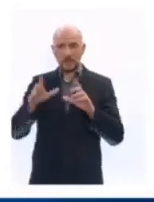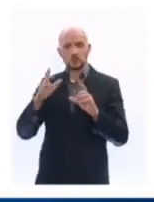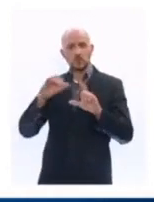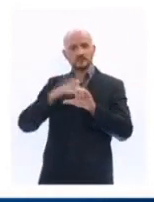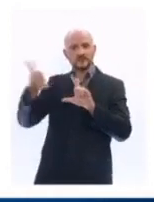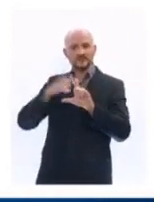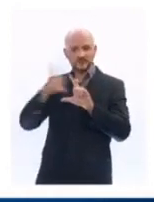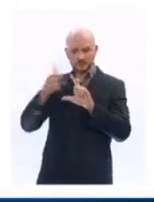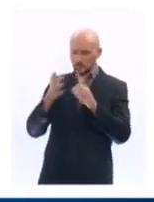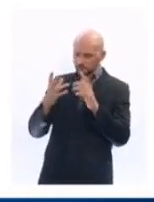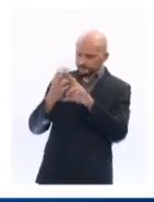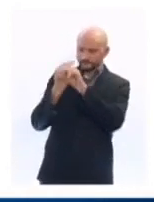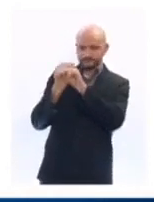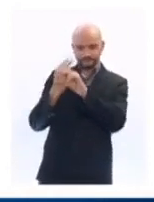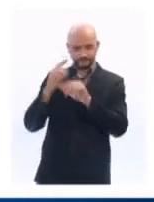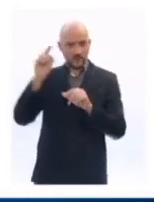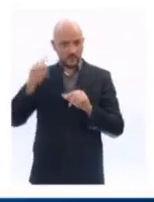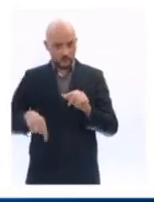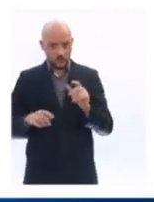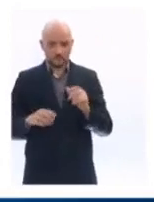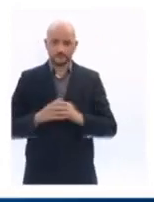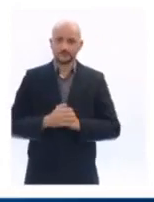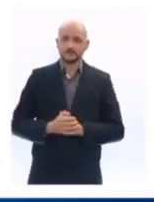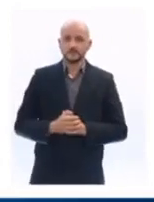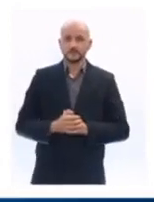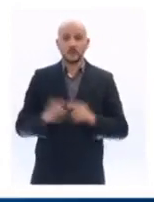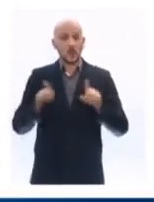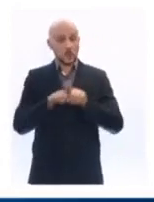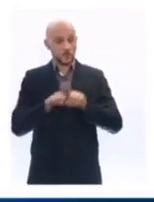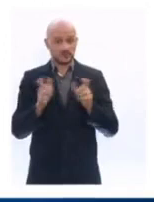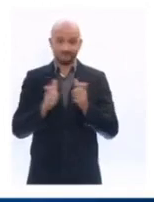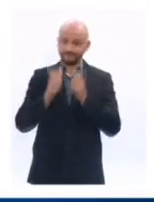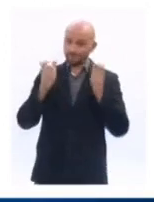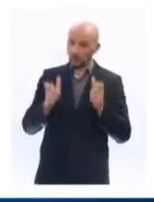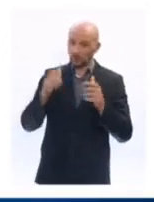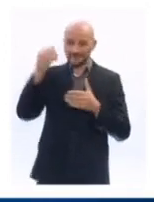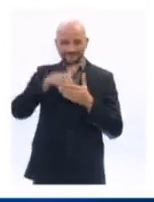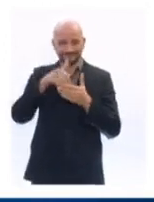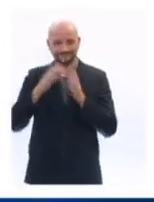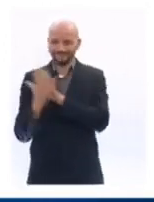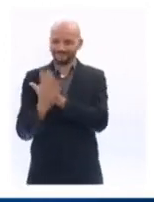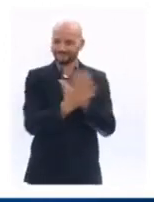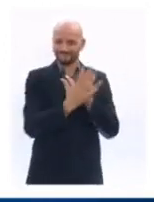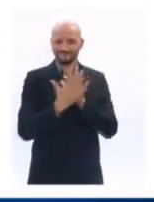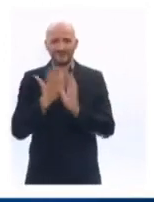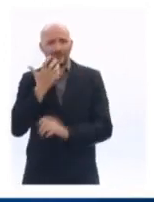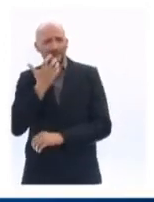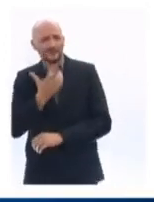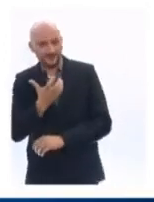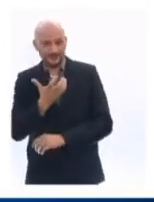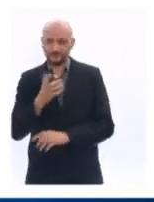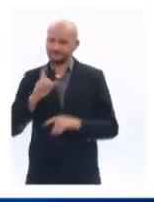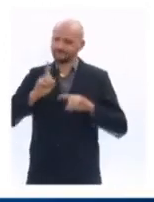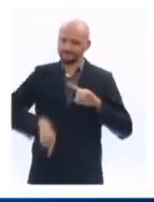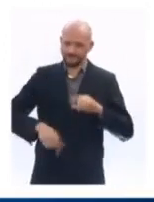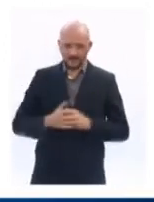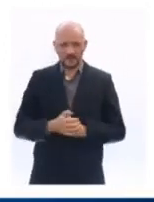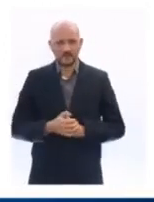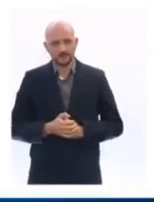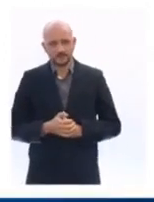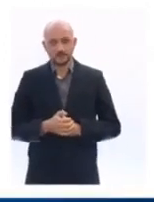Les employeurs doivent inciter leurs salariés à télécharger tous anti-Covid pour faciliter le suivi des cas